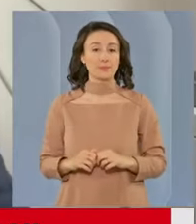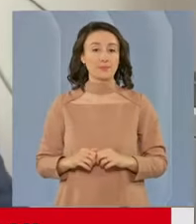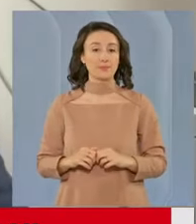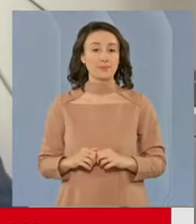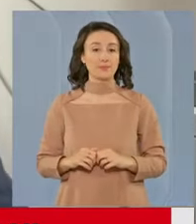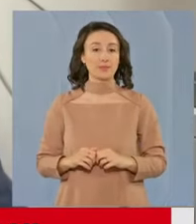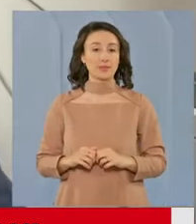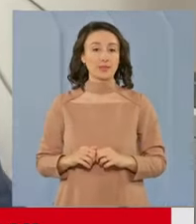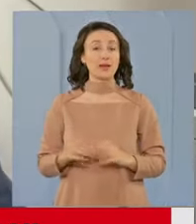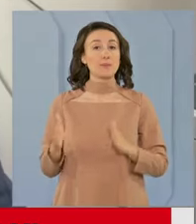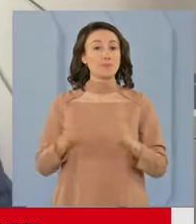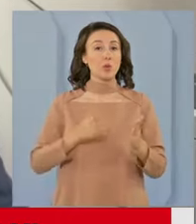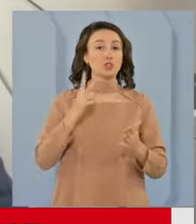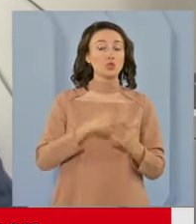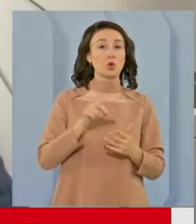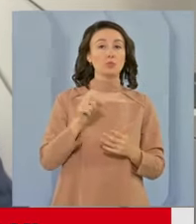rezultat faptul că în perioada